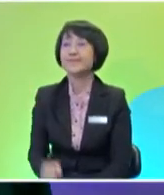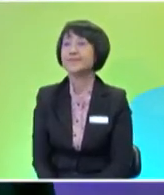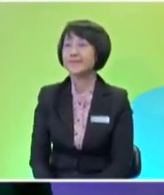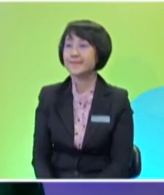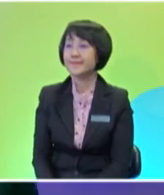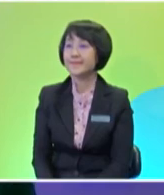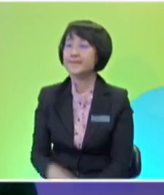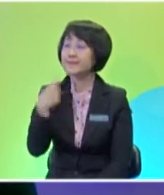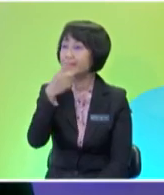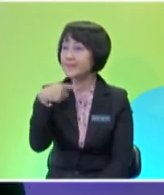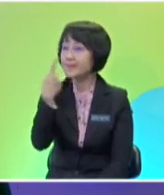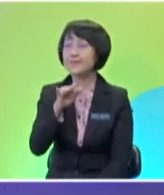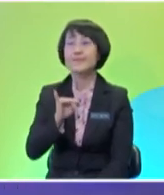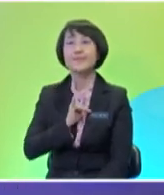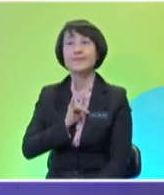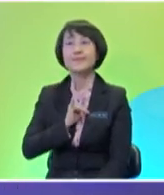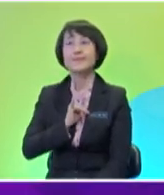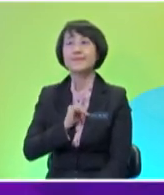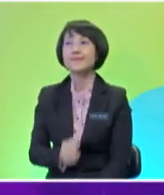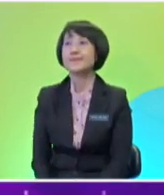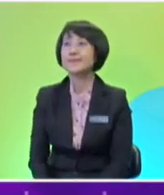Jadi siapa saya